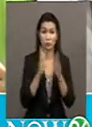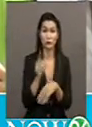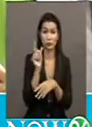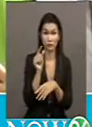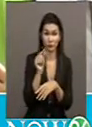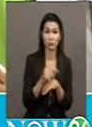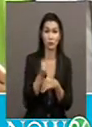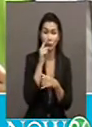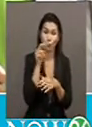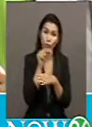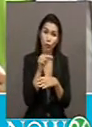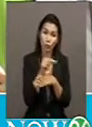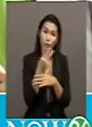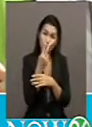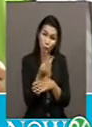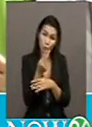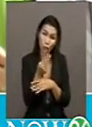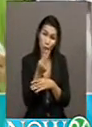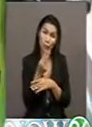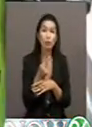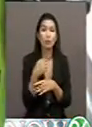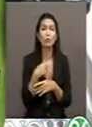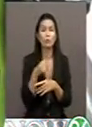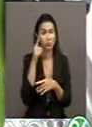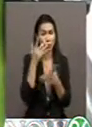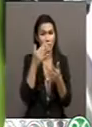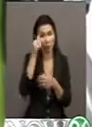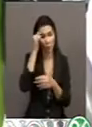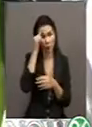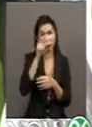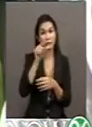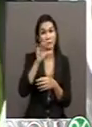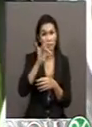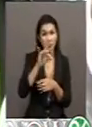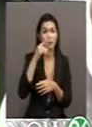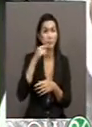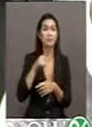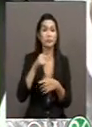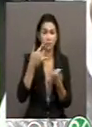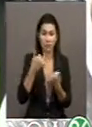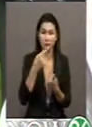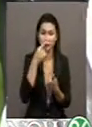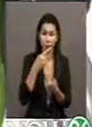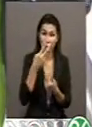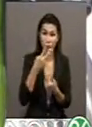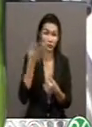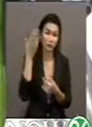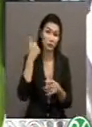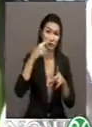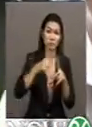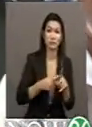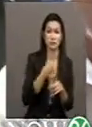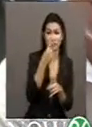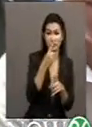นก็เฝ้าติดตามอย่างใกล้ชิดให้พ้นระยะ28วันกับ8เดือนแรกของปีนี้ไล่กันมาตั้งแต่1มกราค